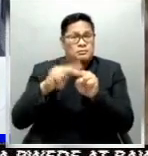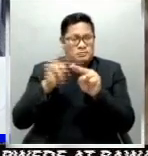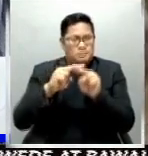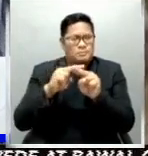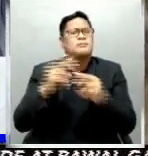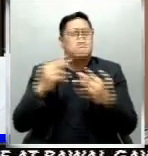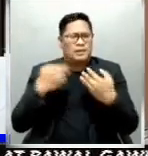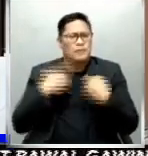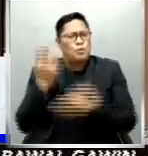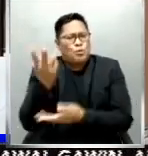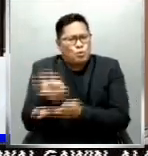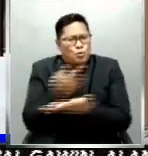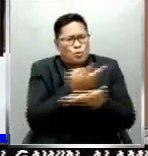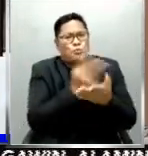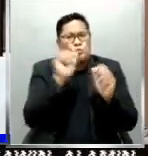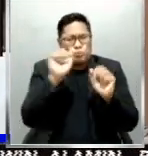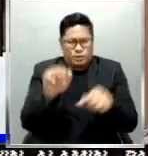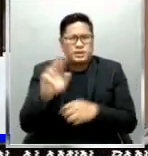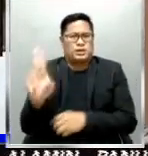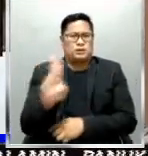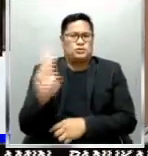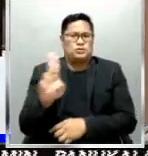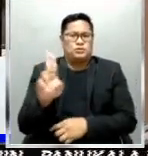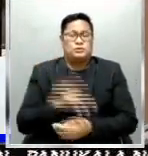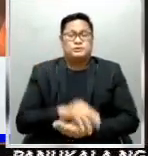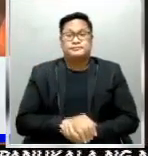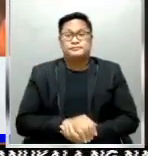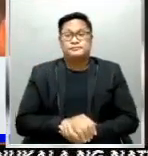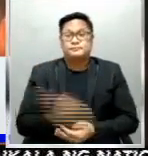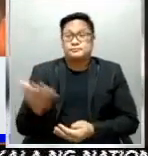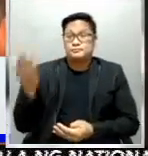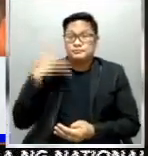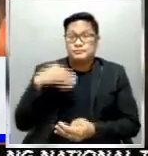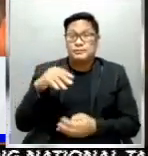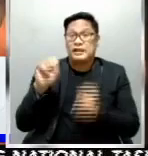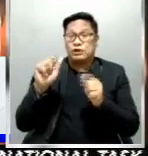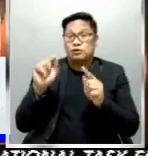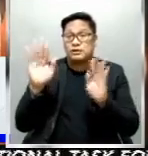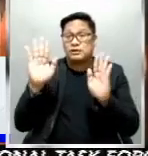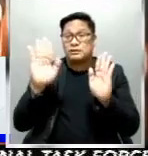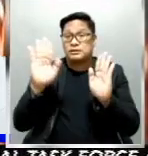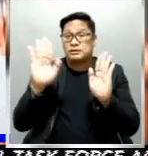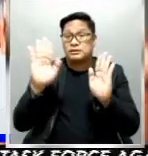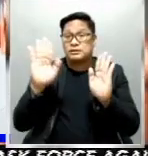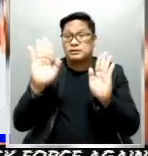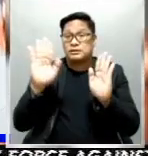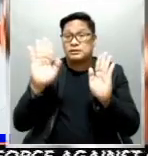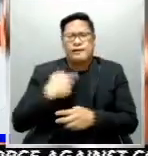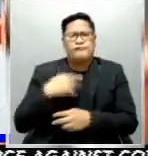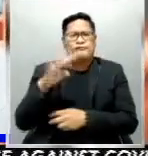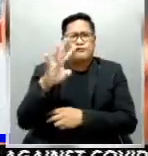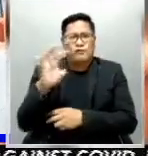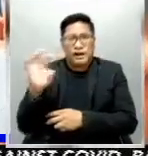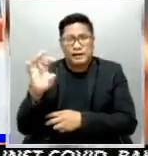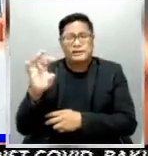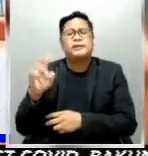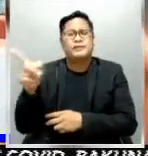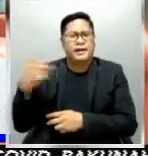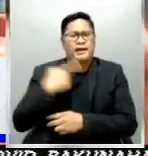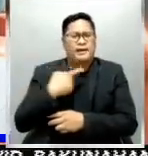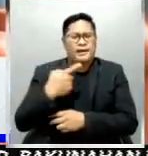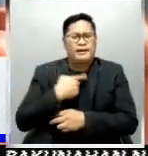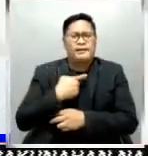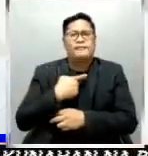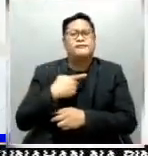nilang gamitin. Nitong weekend, 492 na 879 beds ang okupado sa 6 na hope caring facilities